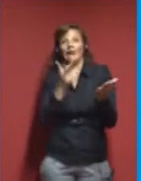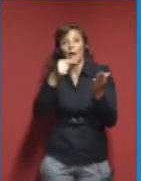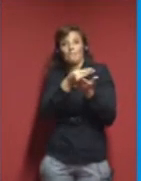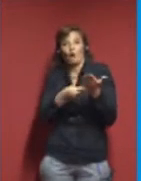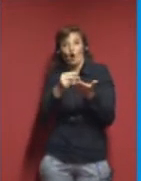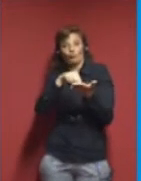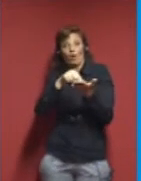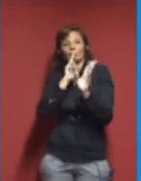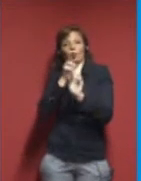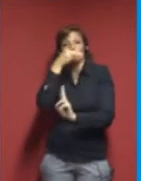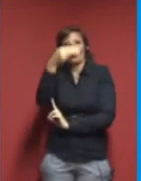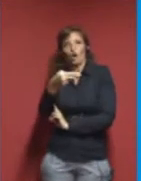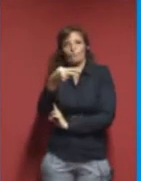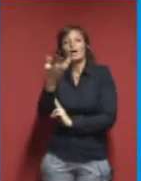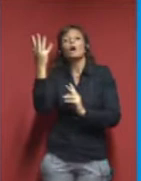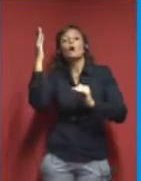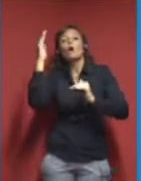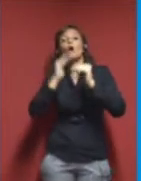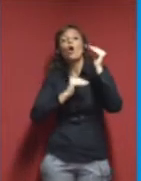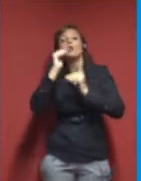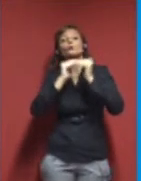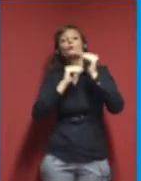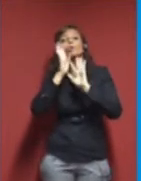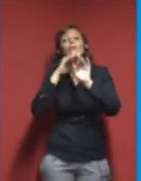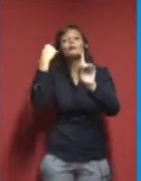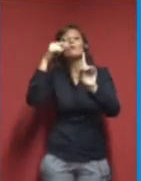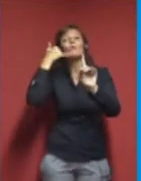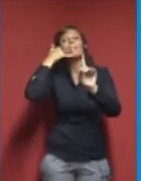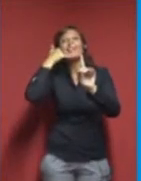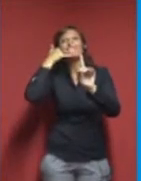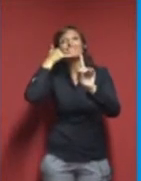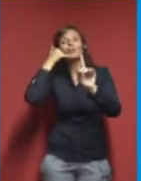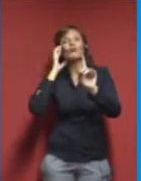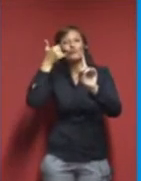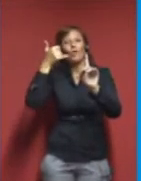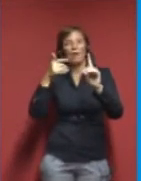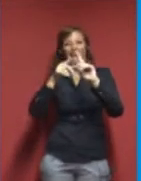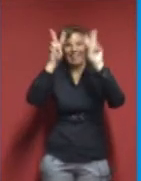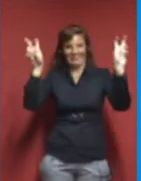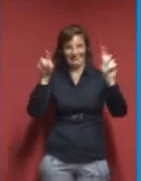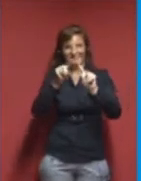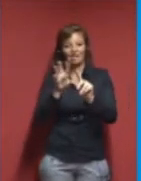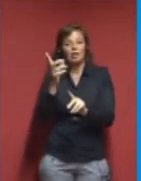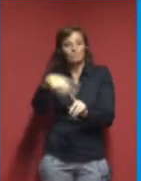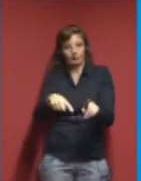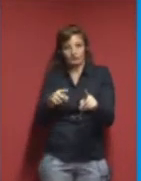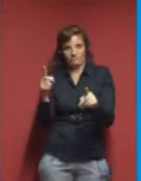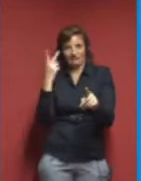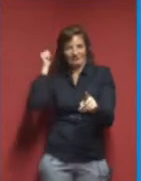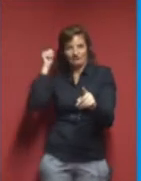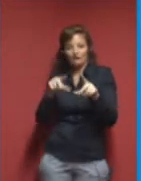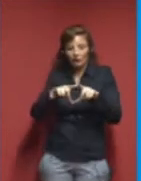chiamato Costruisci il tuo telefono cellulare. Questo è un